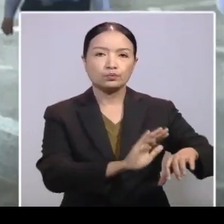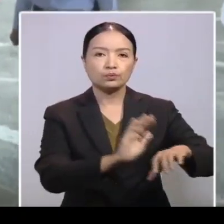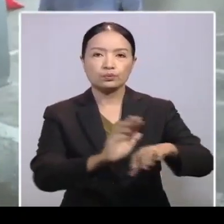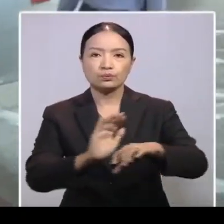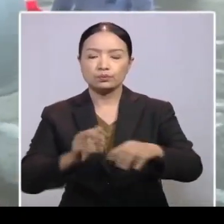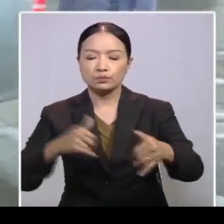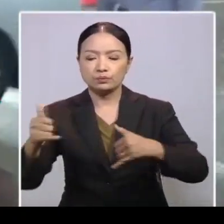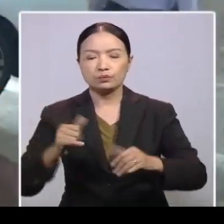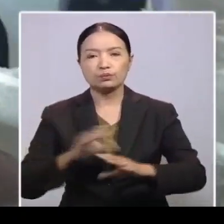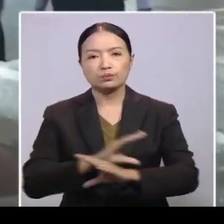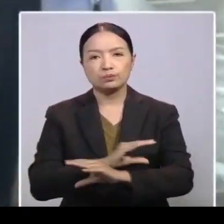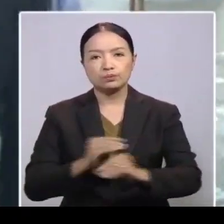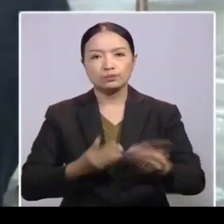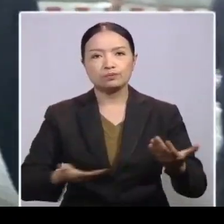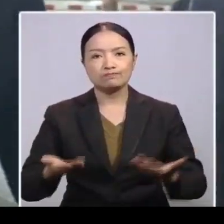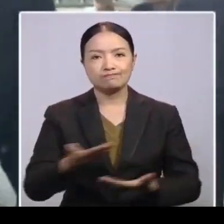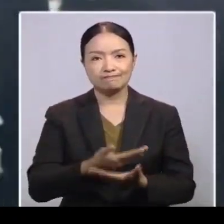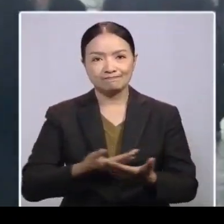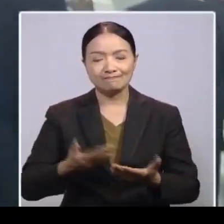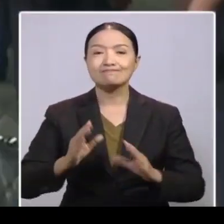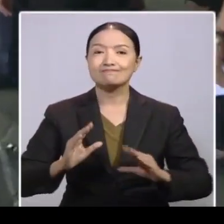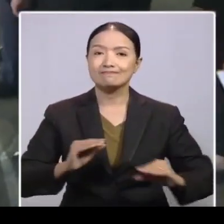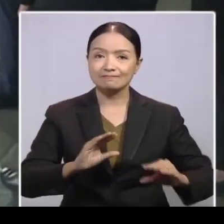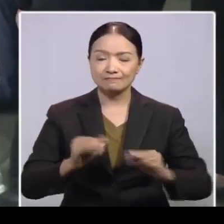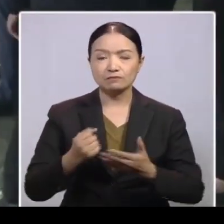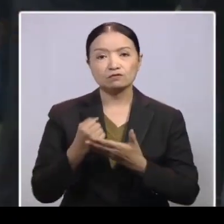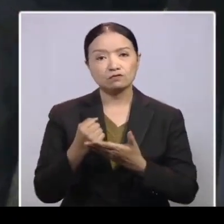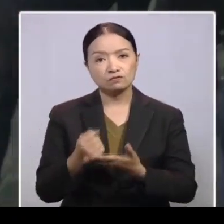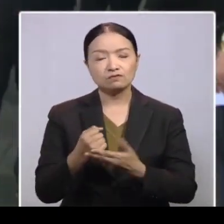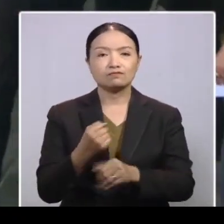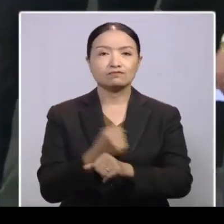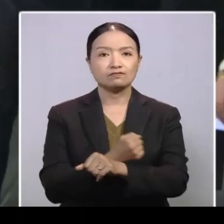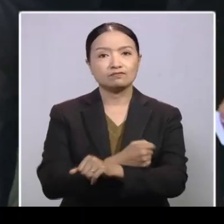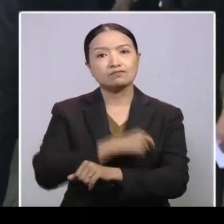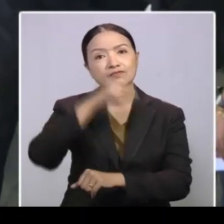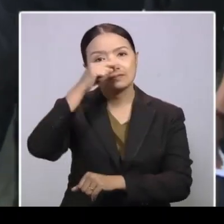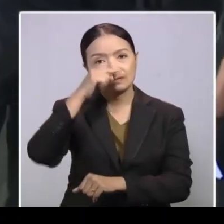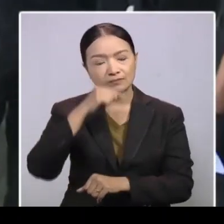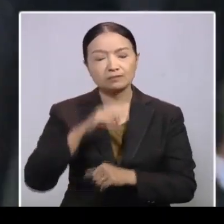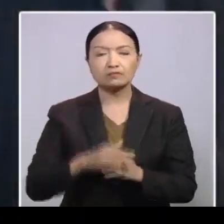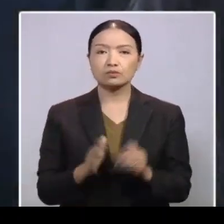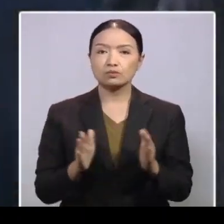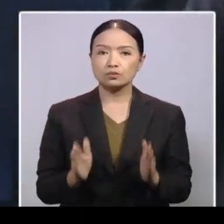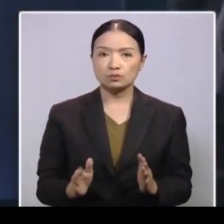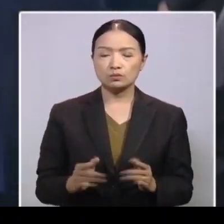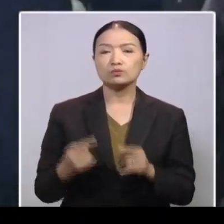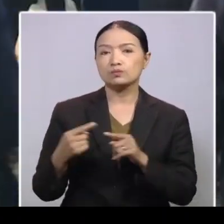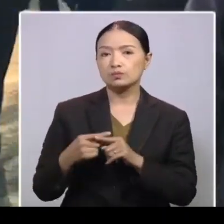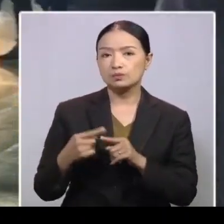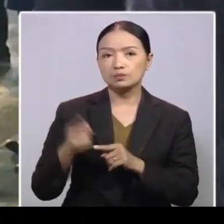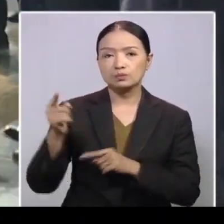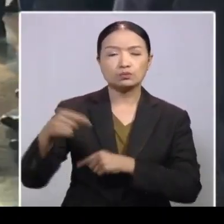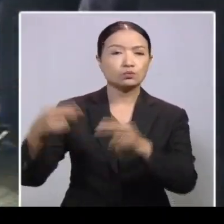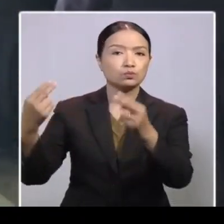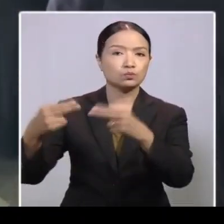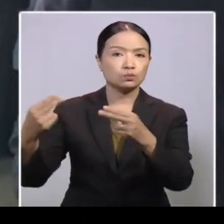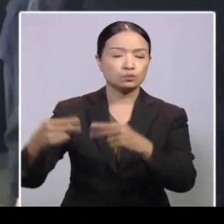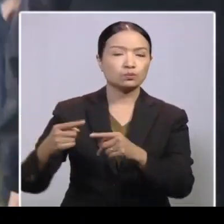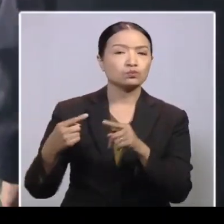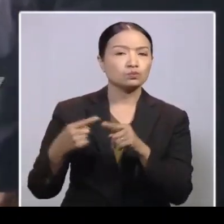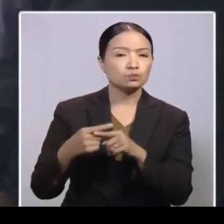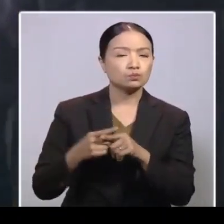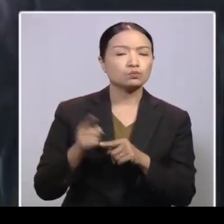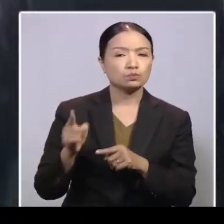มกันขณะที่คุณพิพัฒน์รัชกิจประการนะครับรัฐมนตรีแรงงานยืนยันนะครับว่าผู้ที่ได้รับบาดเจ็บจากเหตุการณ์ที่อิสราเอล